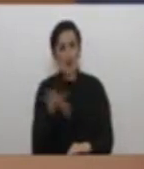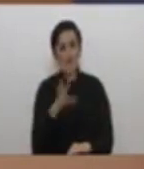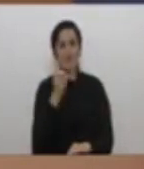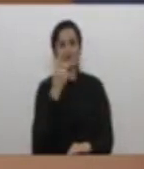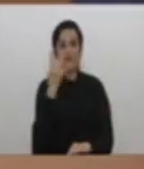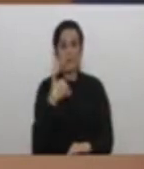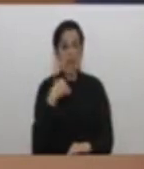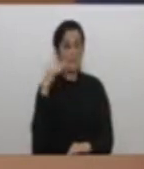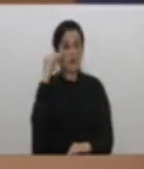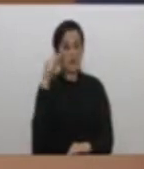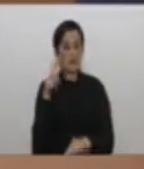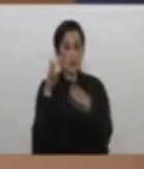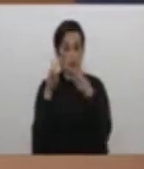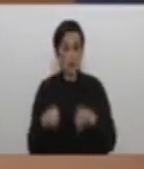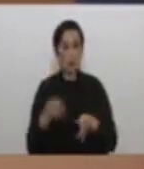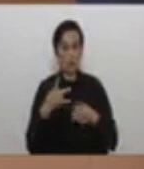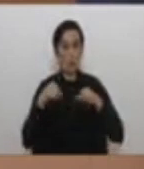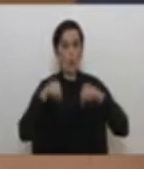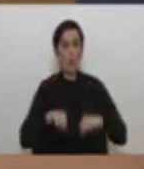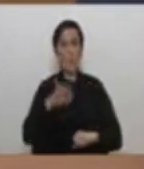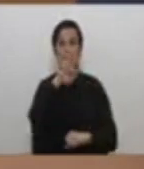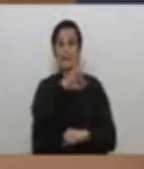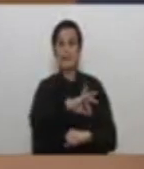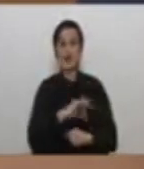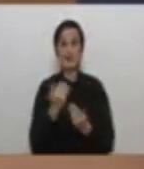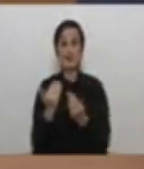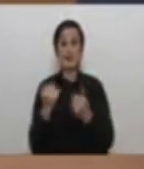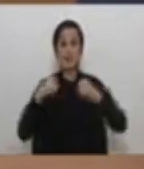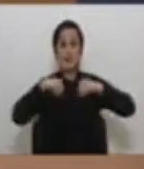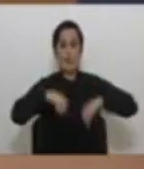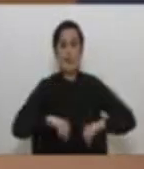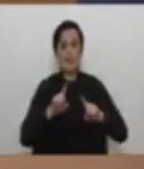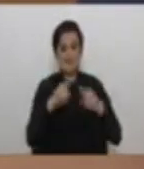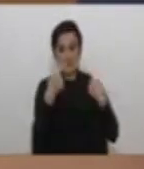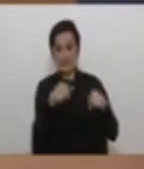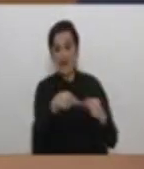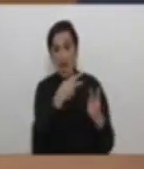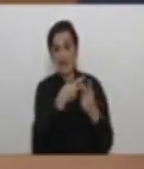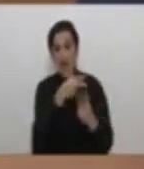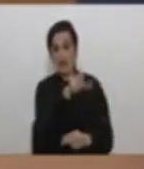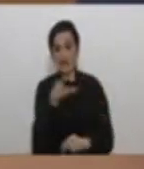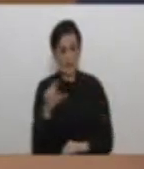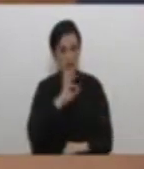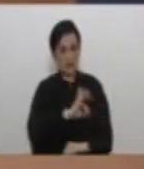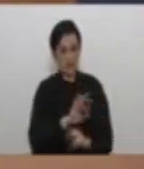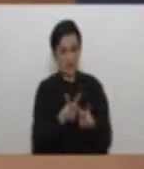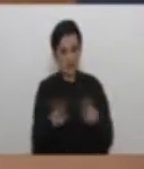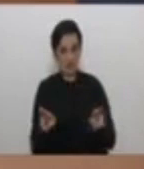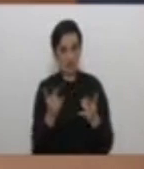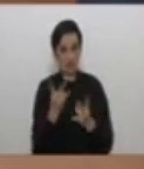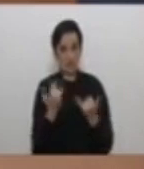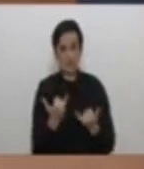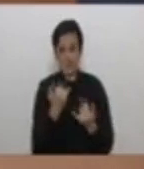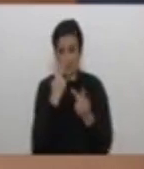ერთხელ მიმაჩნია, რომ მას უნდა ქონდეს უფლება ისარგებლოს იმ უფლებით, რა უფლებითაც სხვა პატიმრებმა ისარგებლეს. და როდესაც დღეს ვხედავთ,